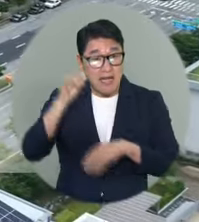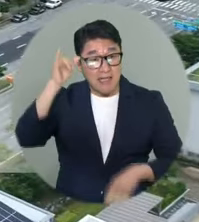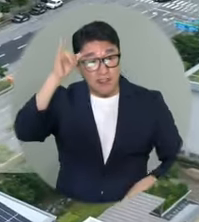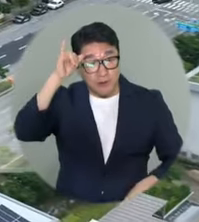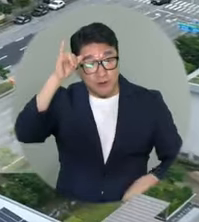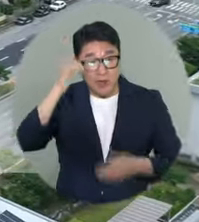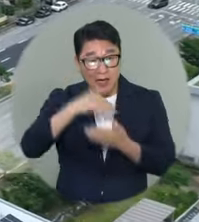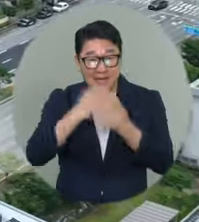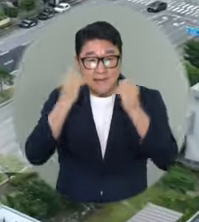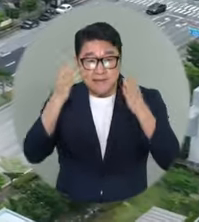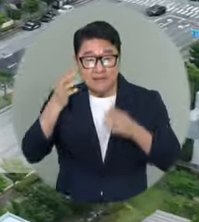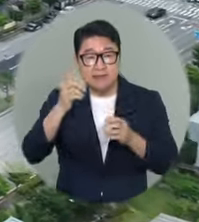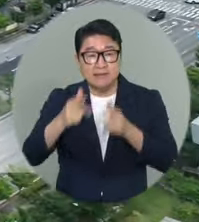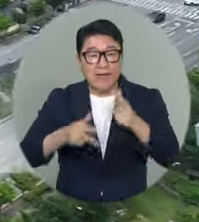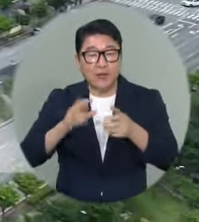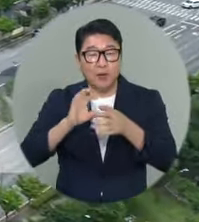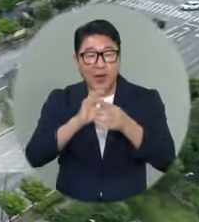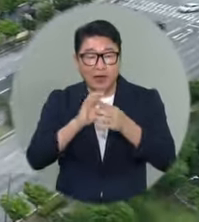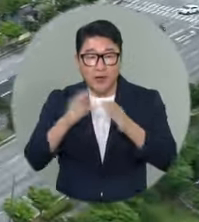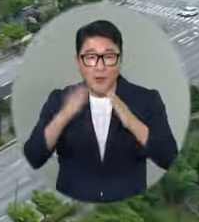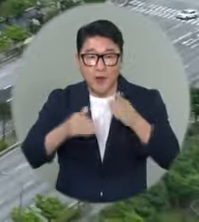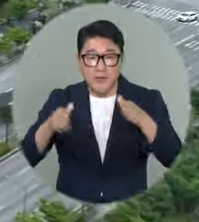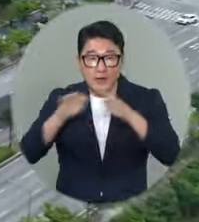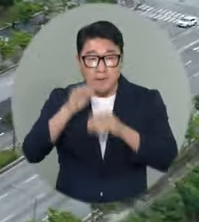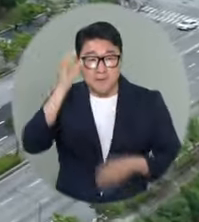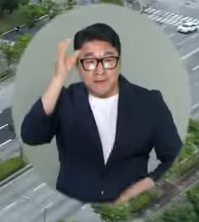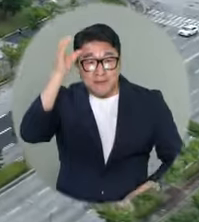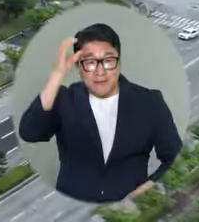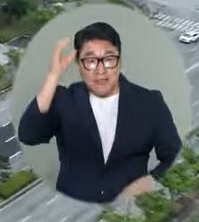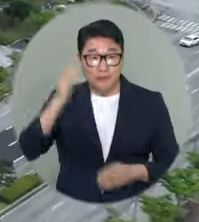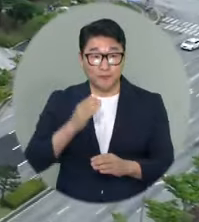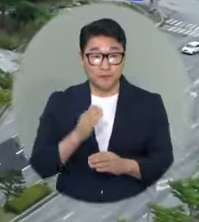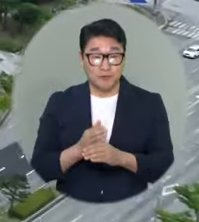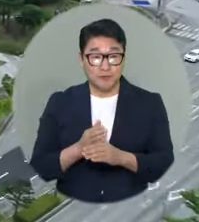인공지능과 같은 신산업 관련 공기업에 눈독을 들이고 있습니다.